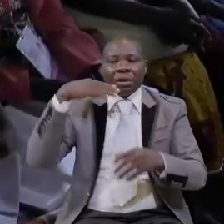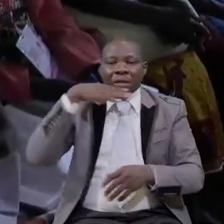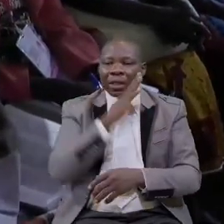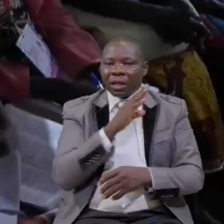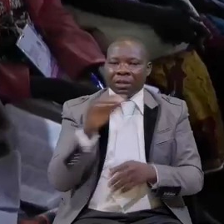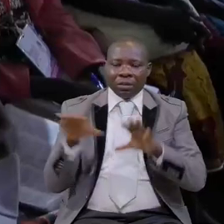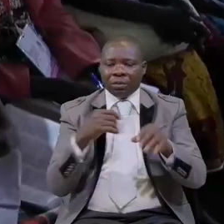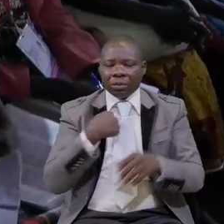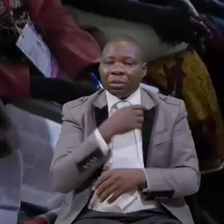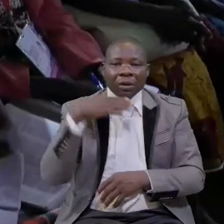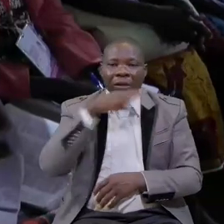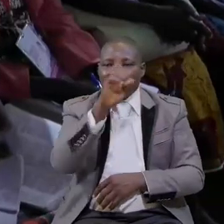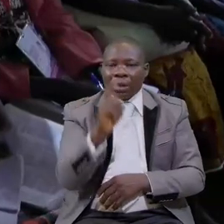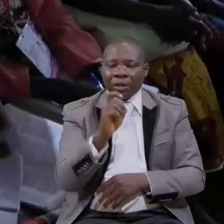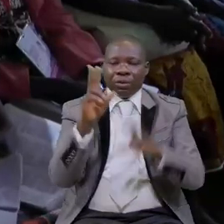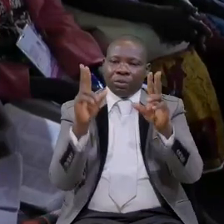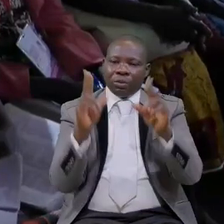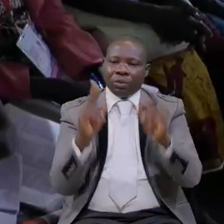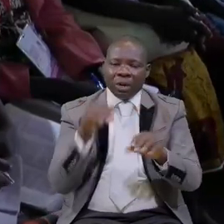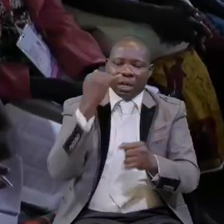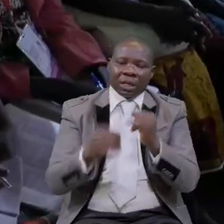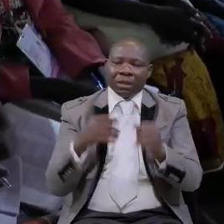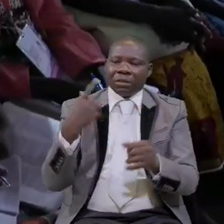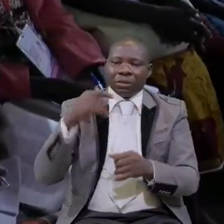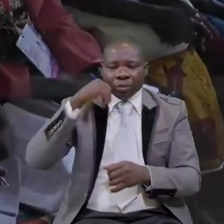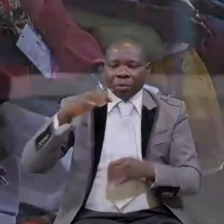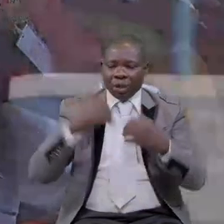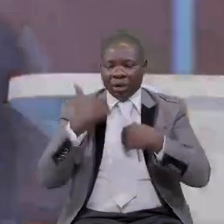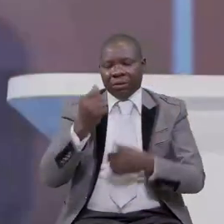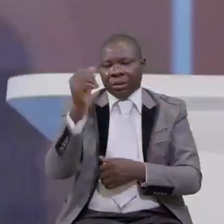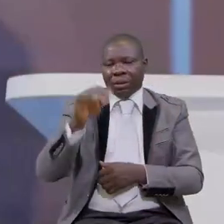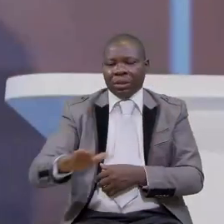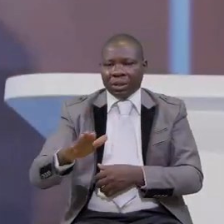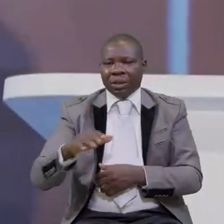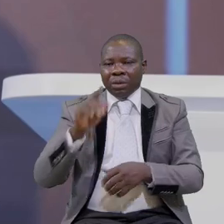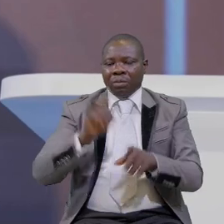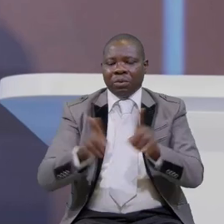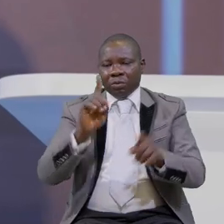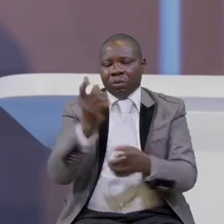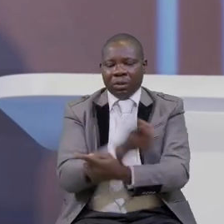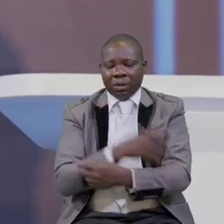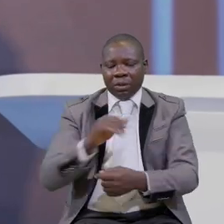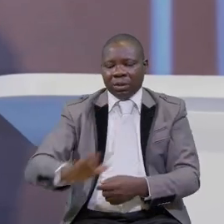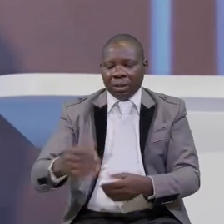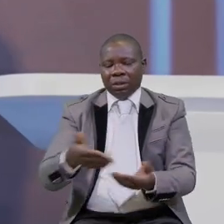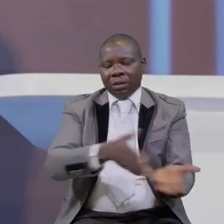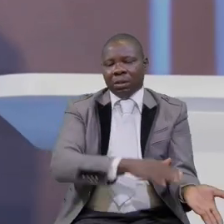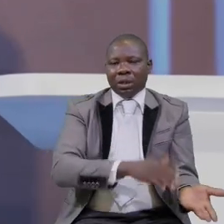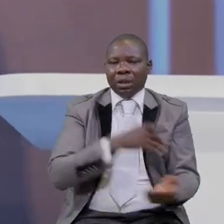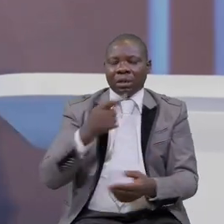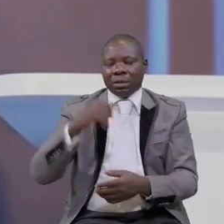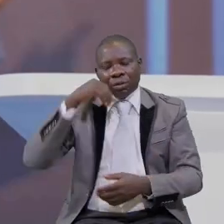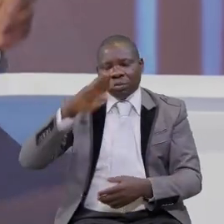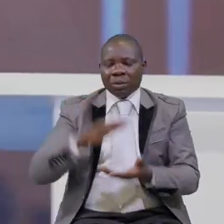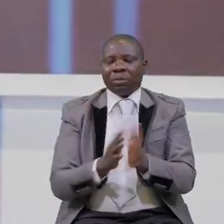Et finalement, cette femme a eu un enfant un jour. L'enfant est mort et la femme